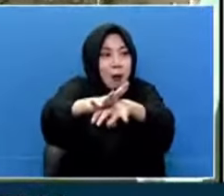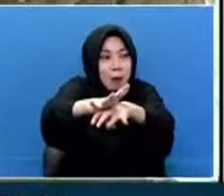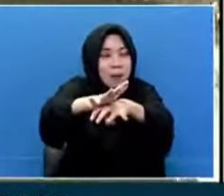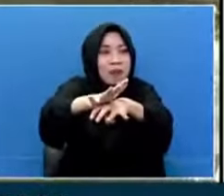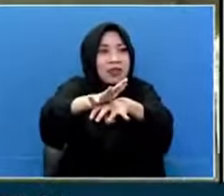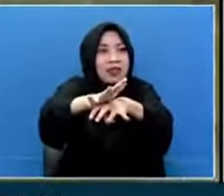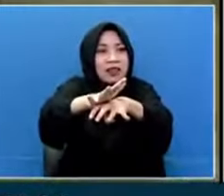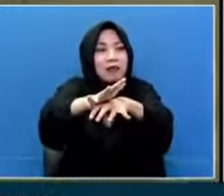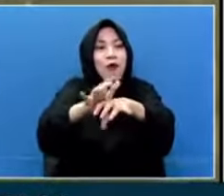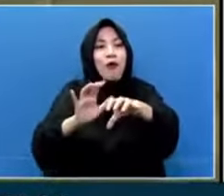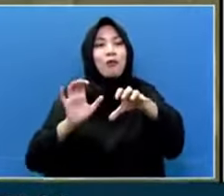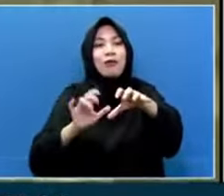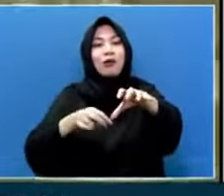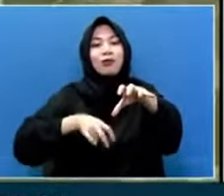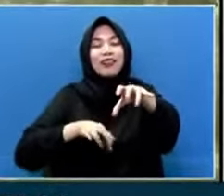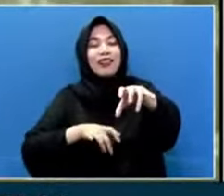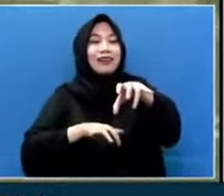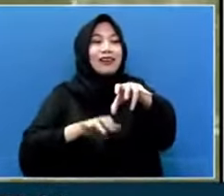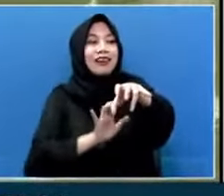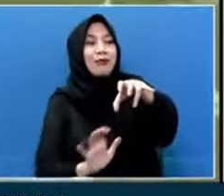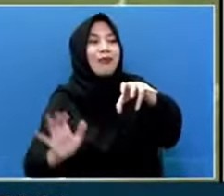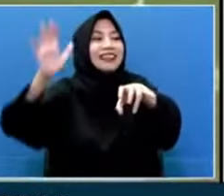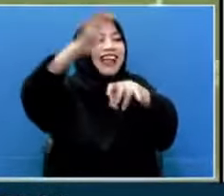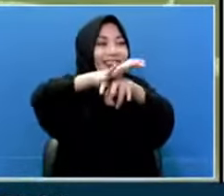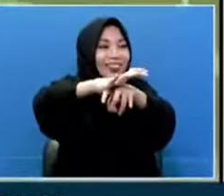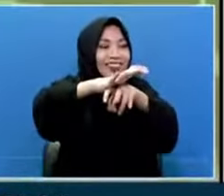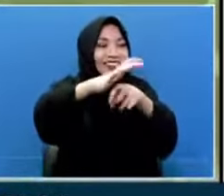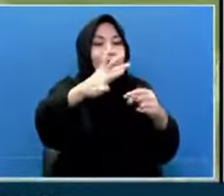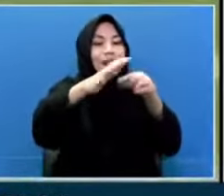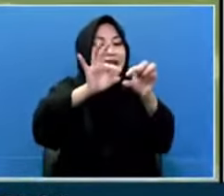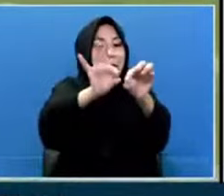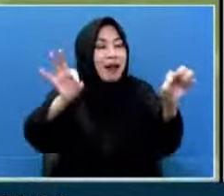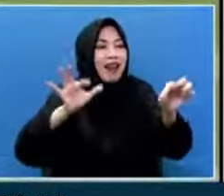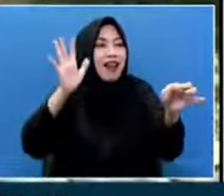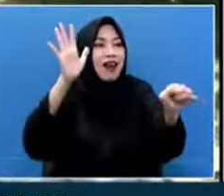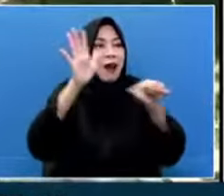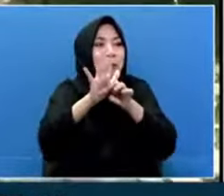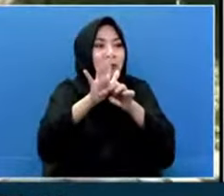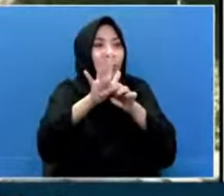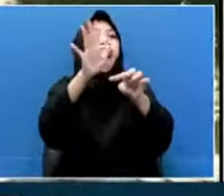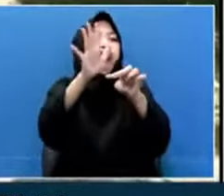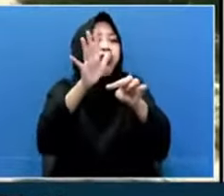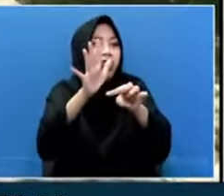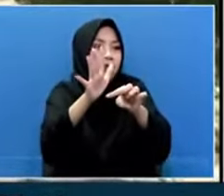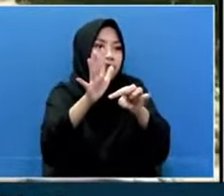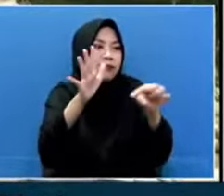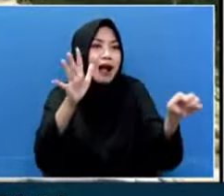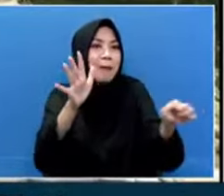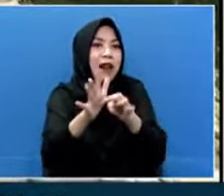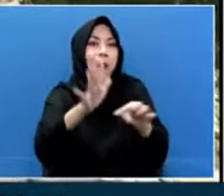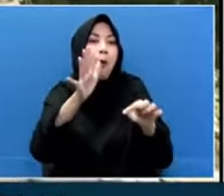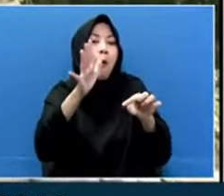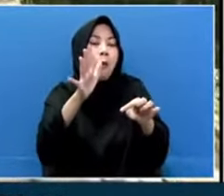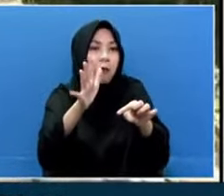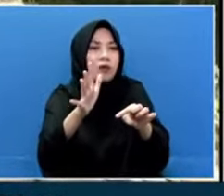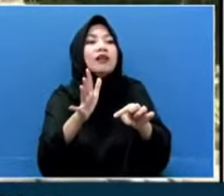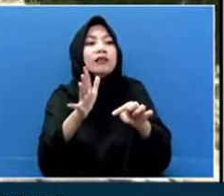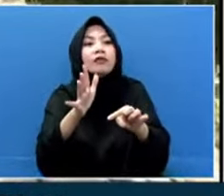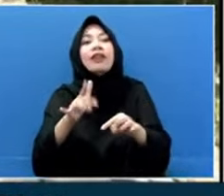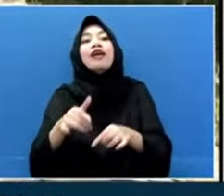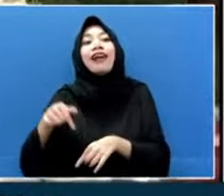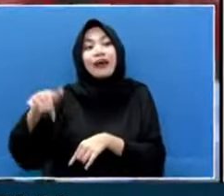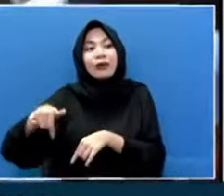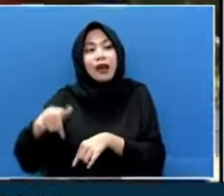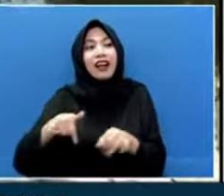sempat memanjat aliran listrik sehingga tersengat Adapun sampai saat ini Kami memang masih memasang